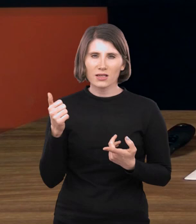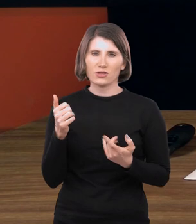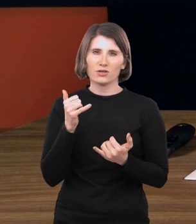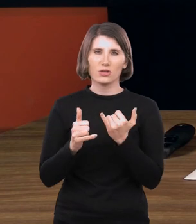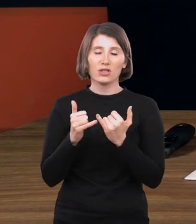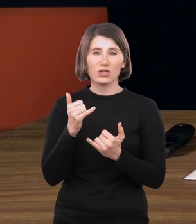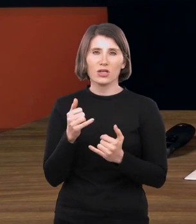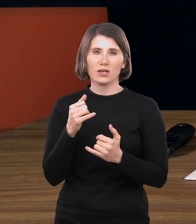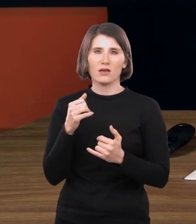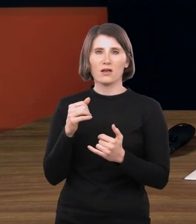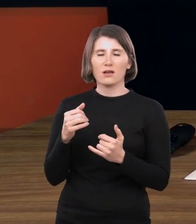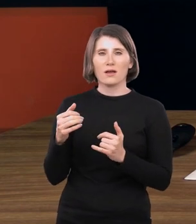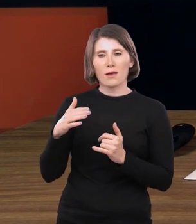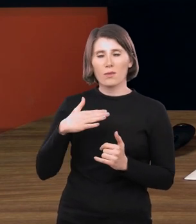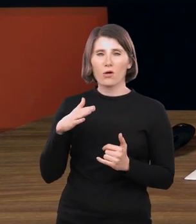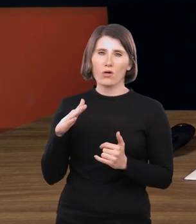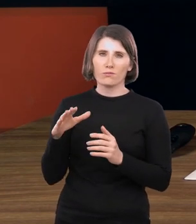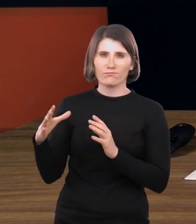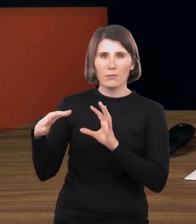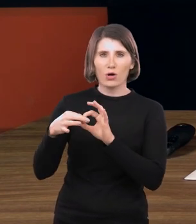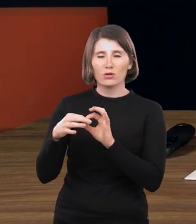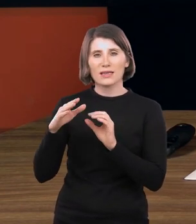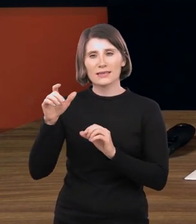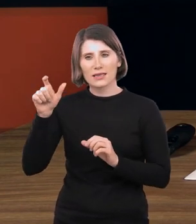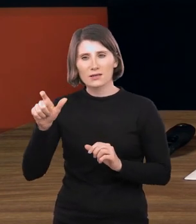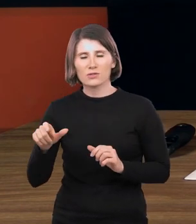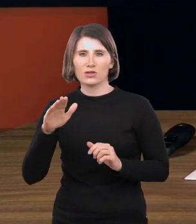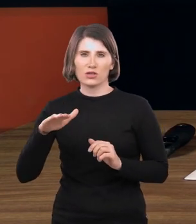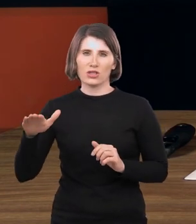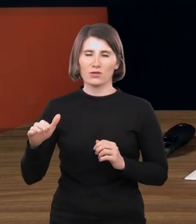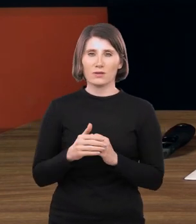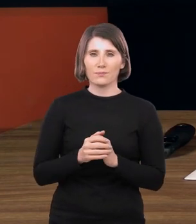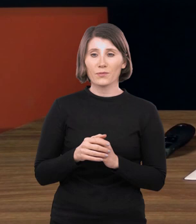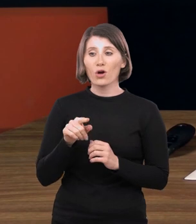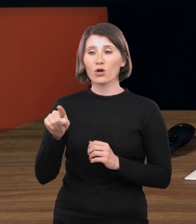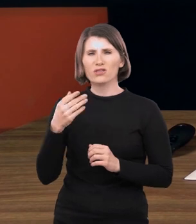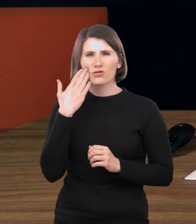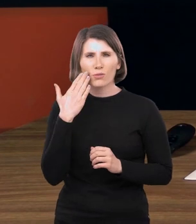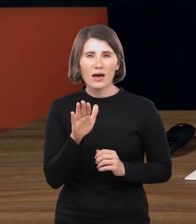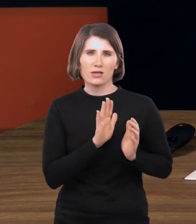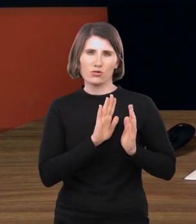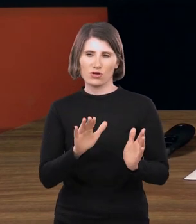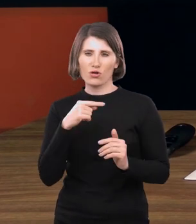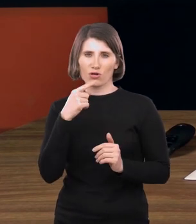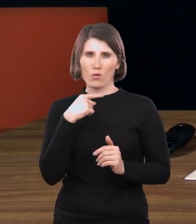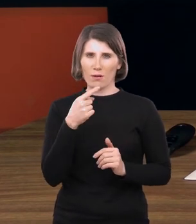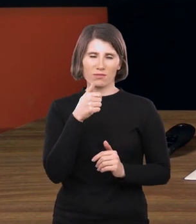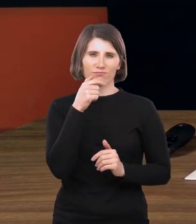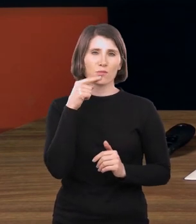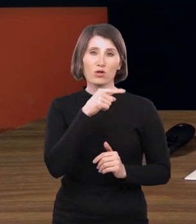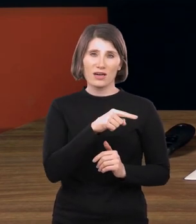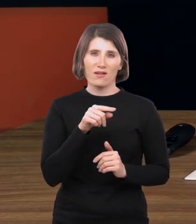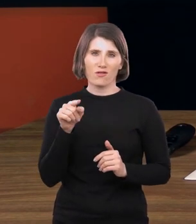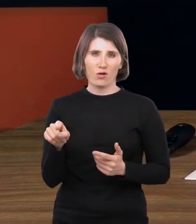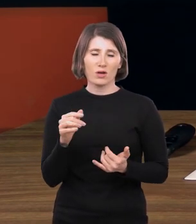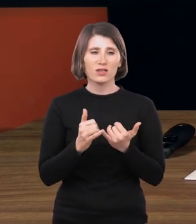zaburzeń autystycznych. Nadmierna szczerość. Dzieci nie potrafią kłamać, więc możemy usłyszeć prawdę o sobie. Jeśli ktoś jest gruby, to